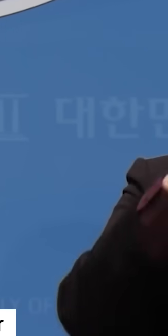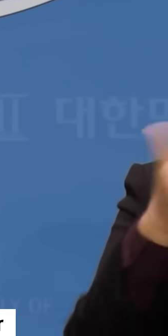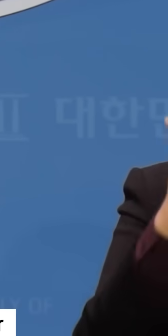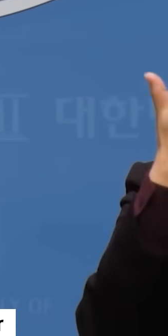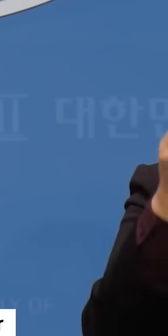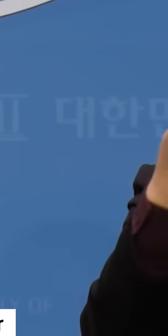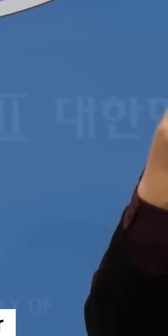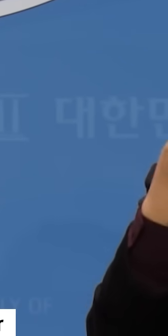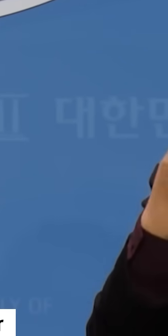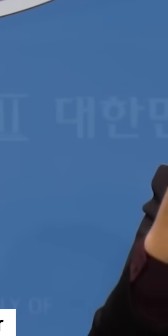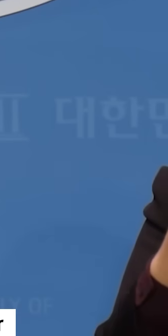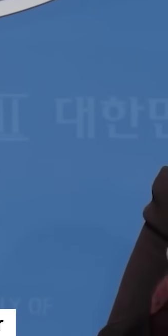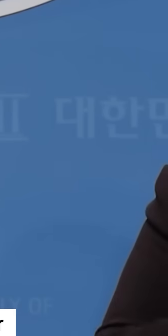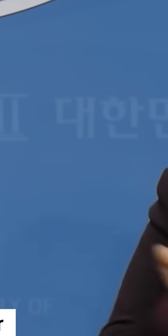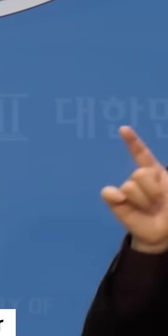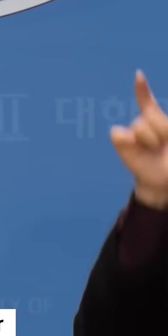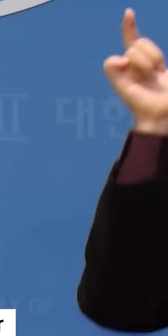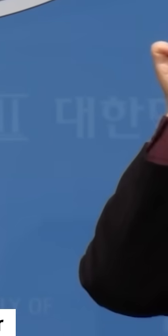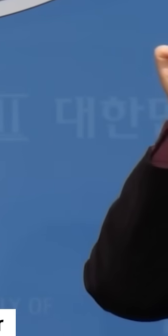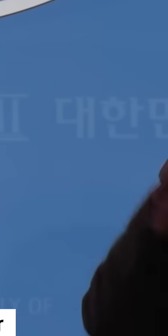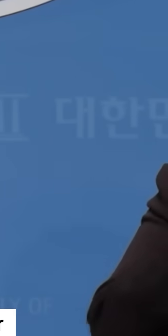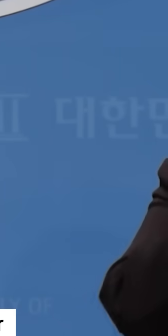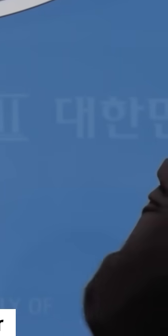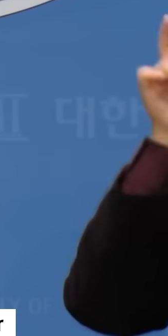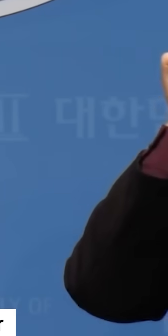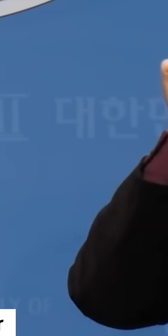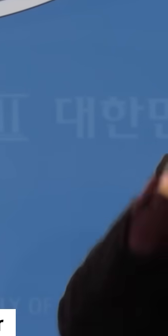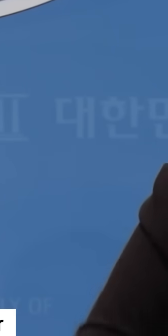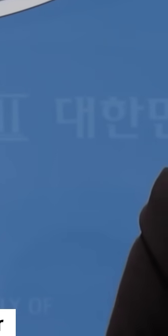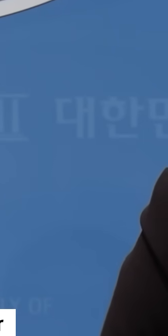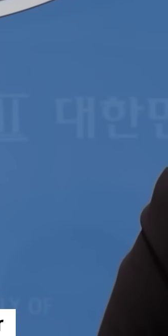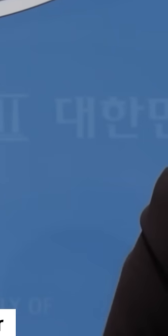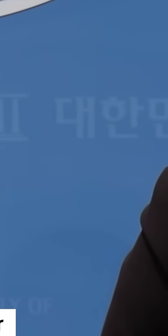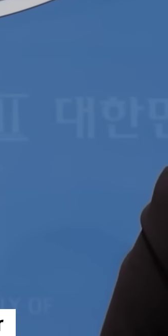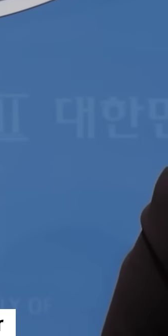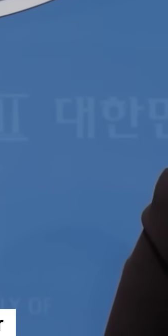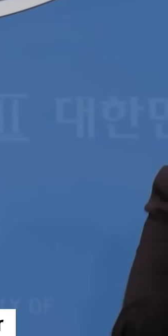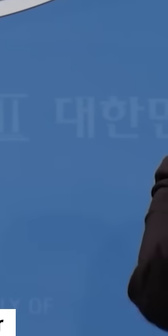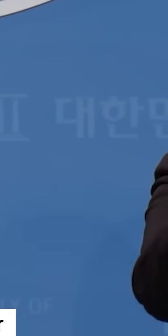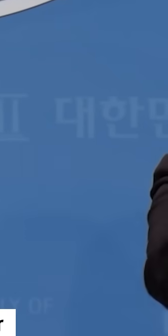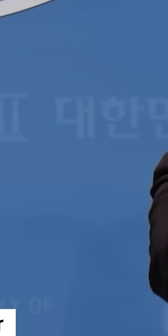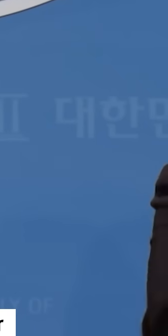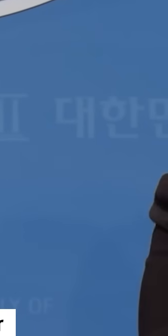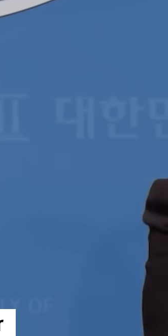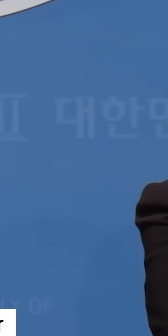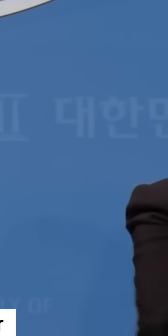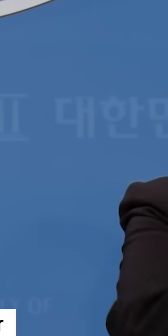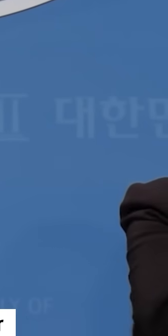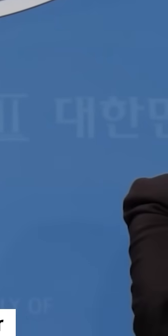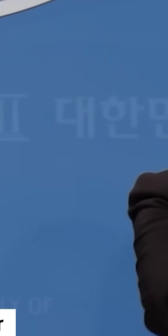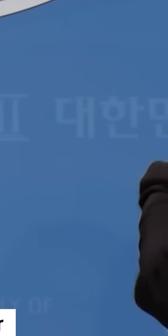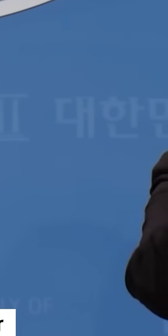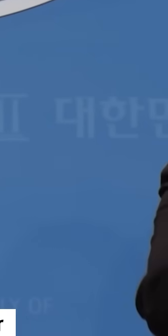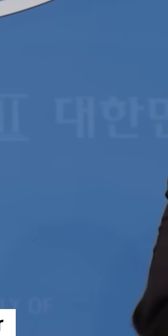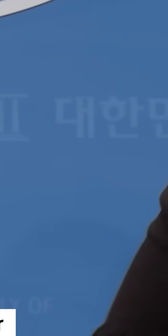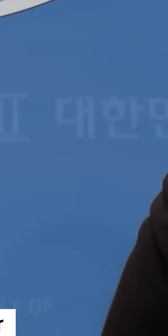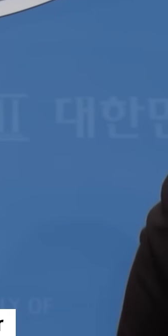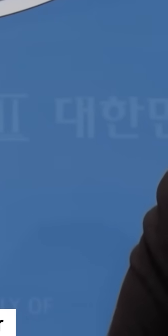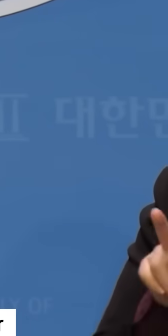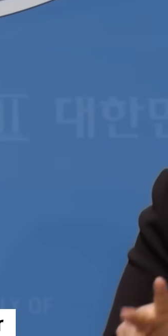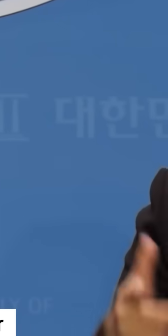한동훈 비대위원장이 앞장서서 지금 선전을 하고 있지만 여전히